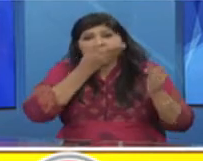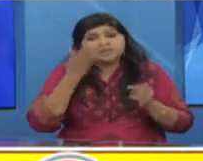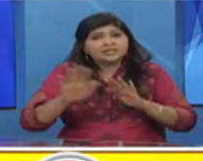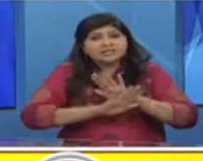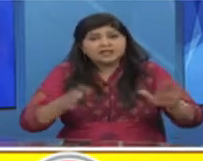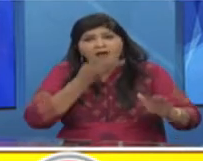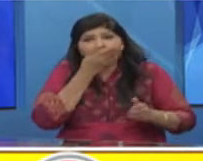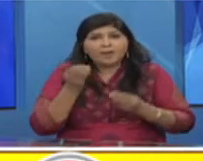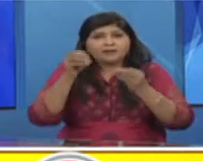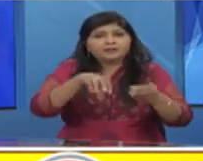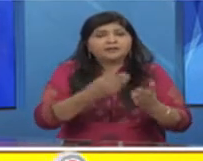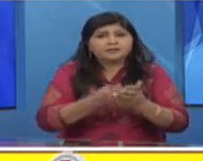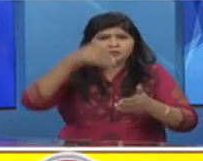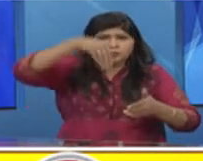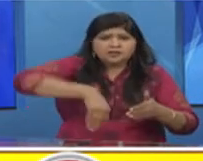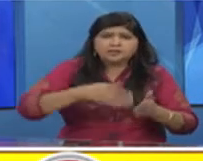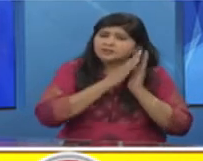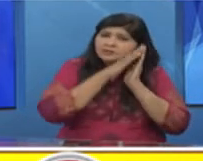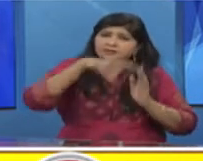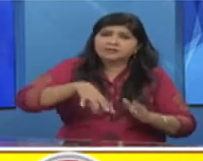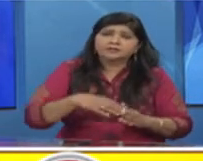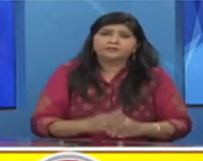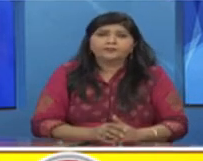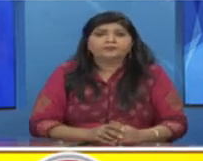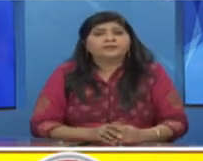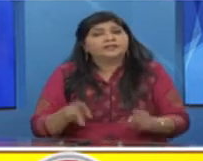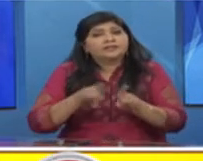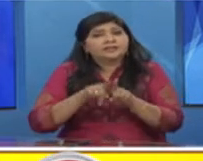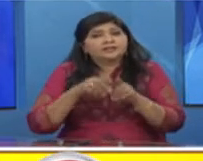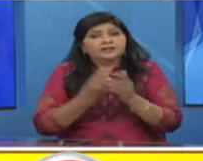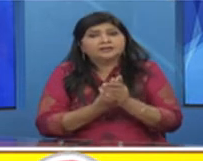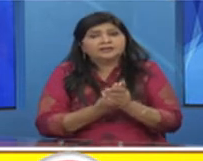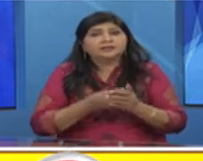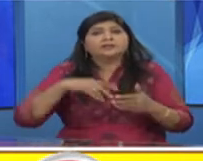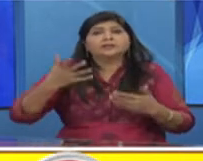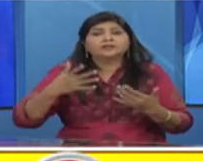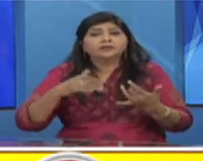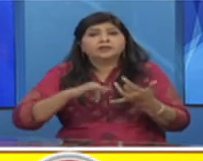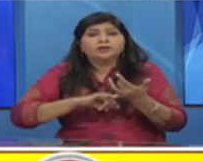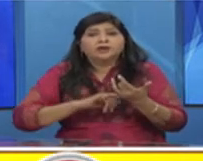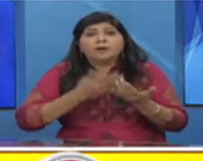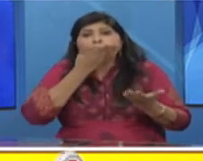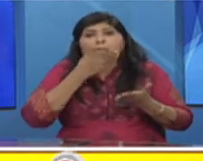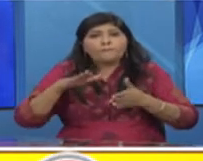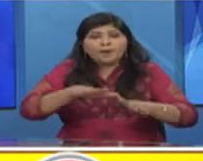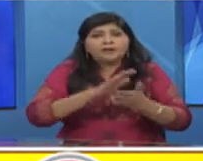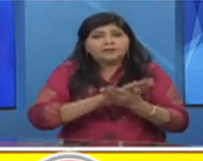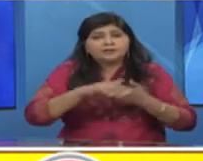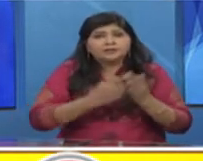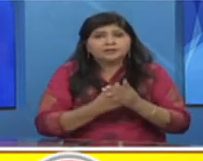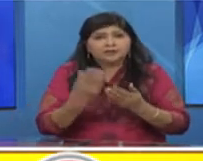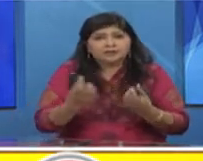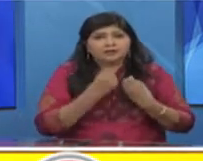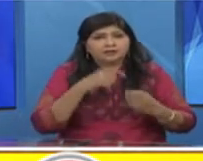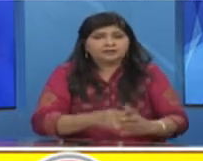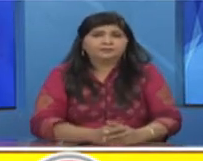सुनिश्चित करना जो निचले इलाकों में रहते हैं। साथ ही नुब्रा और श्योक जैसी नदियों के पानी का उपयोग करते